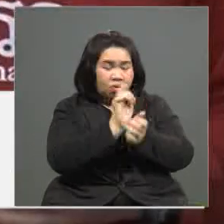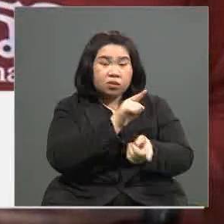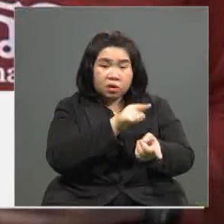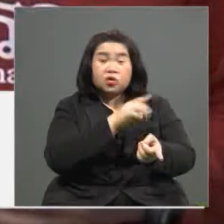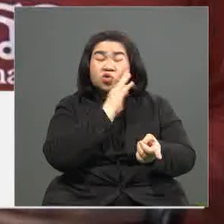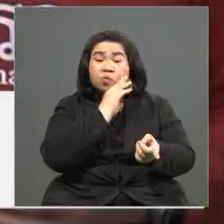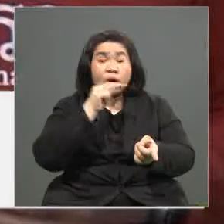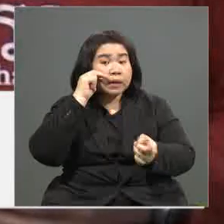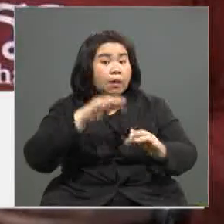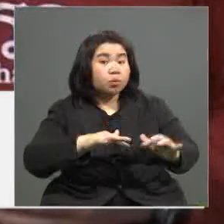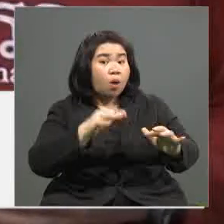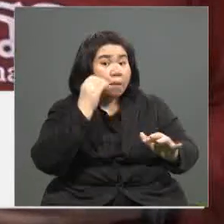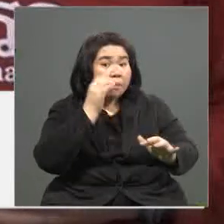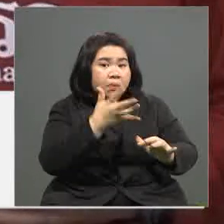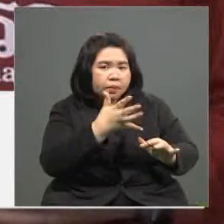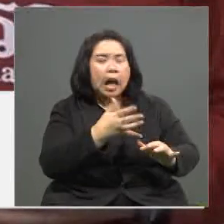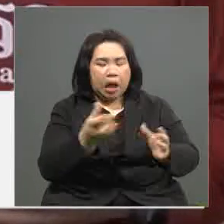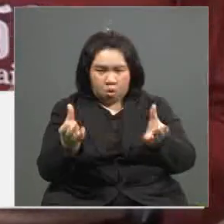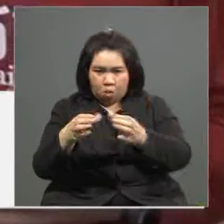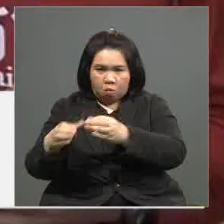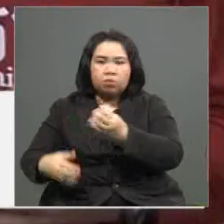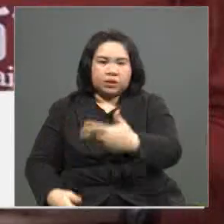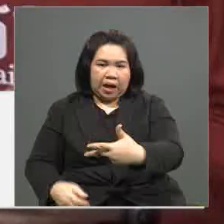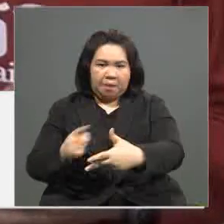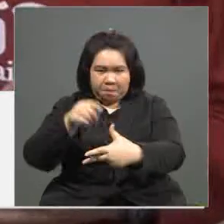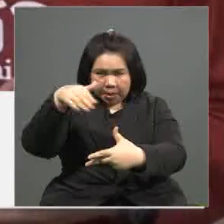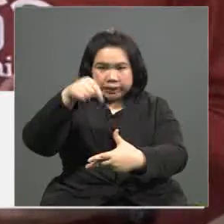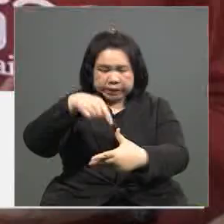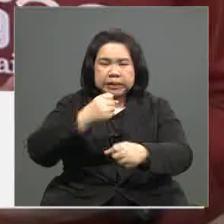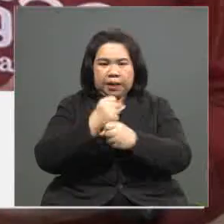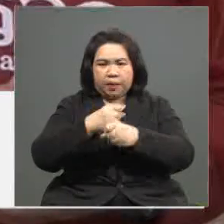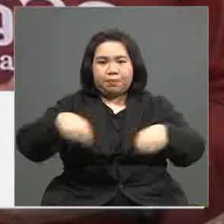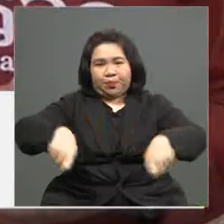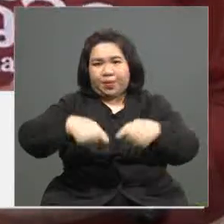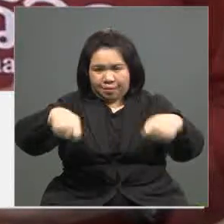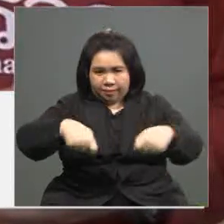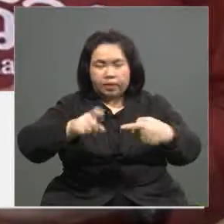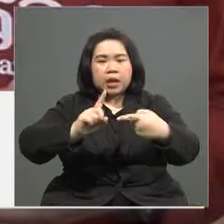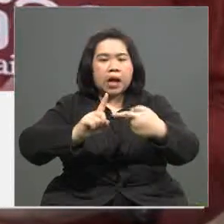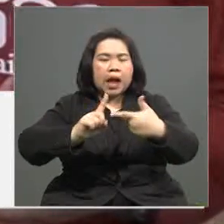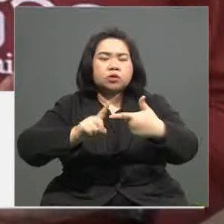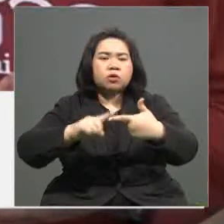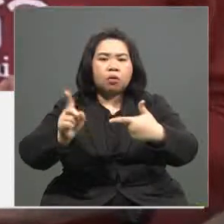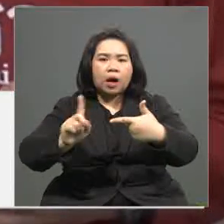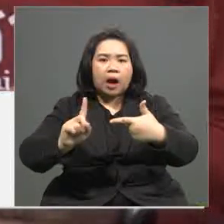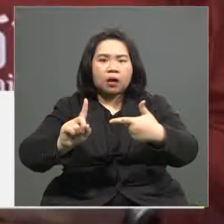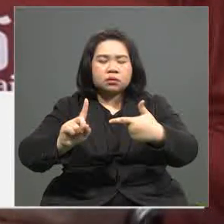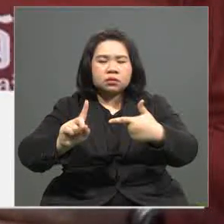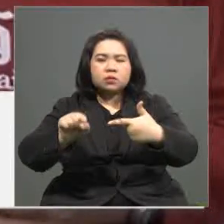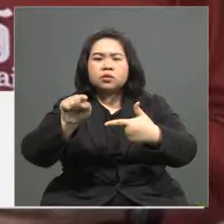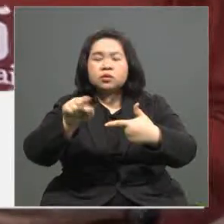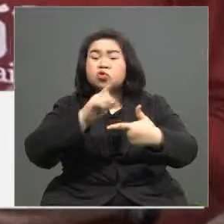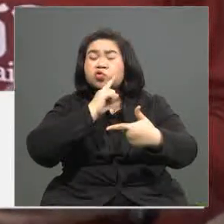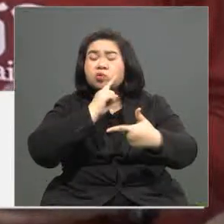มบ้านเนี่ยเราก็จัดกำลังออกเป็น3ส่วนส่วนแรกก็คือมาทำประกอบอาหารเลี้ยงตรงนี้นะครับส่วนที่2เนี่ยจะไปช่วยเหลือพี่น้องประชาชน